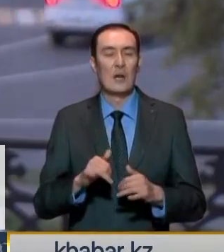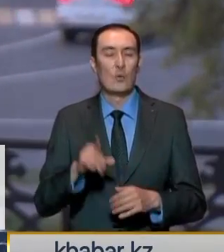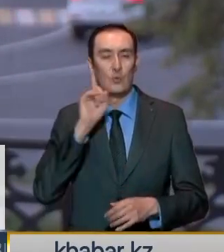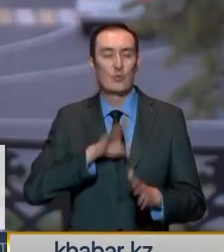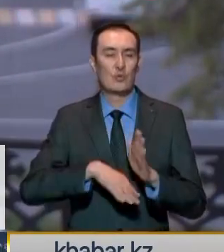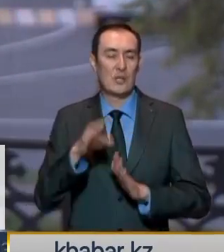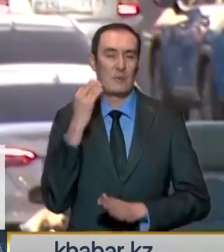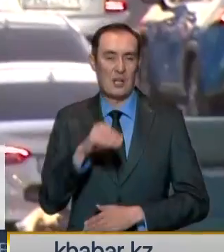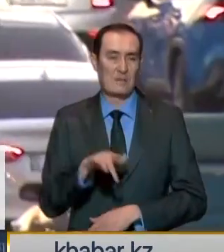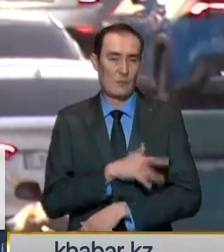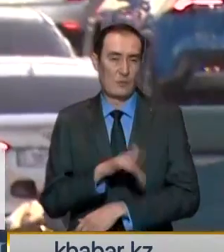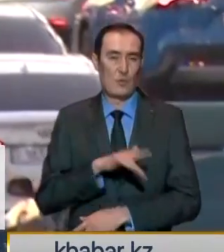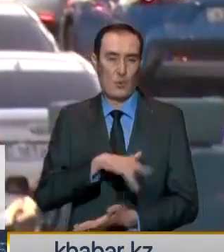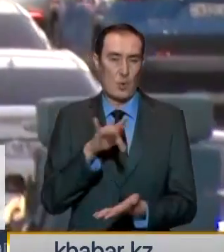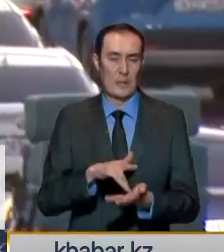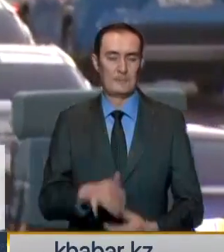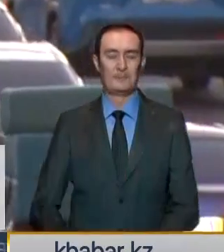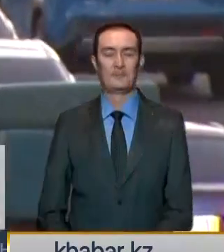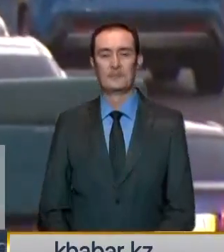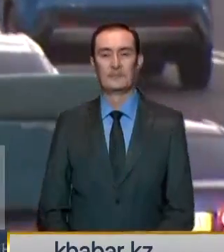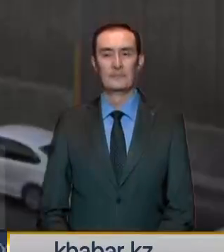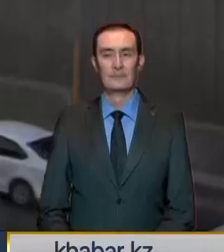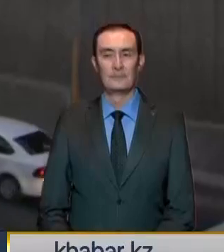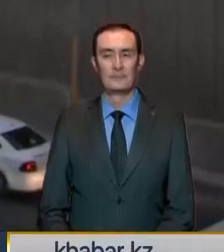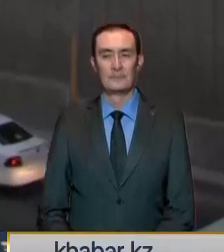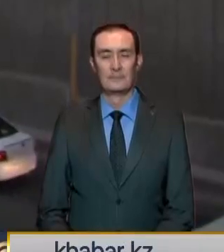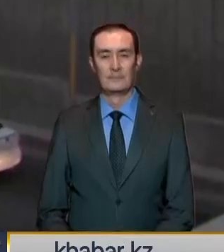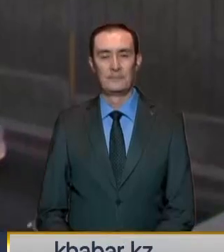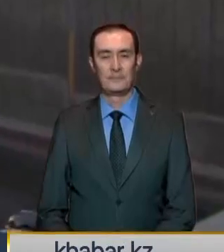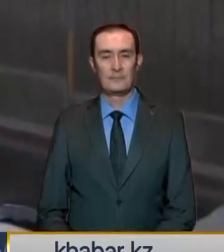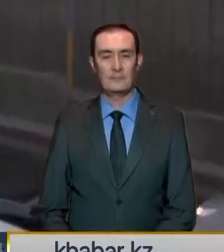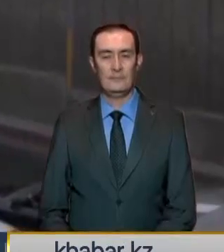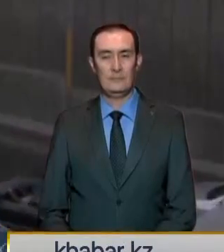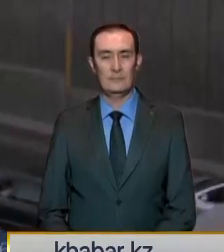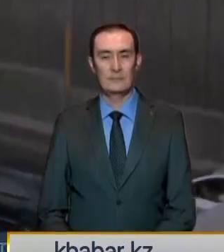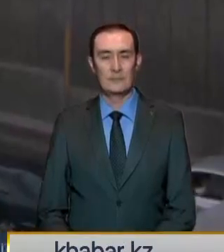инфраструктуры города. Гафу Уали, Сержан Жумабаев, Валентин Лобанов, Хабар, Алматы.